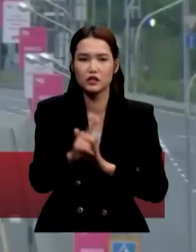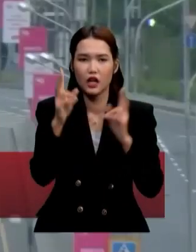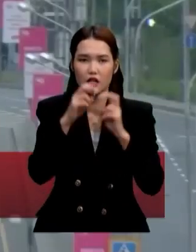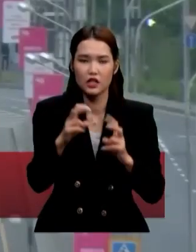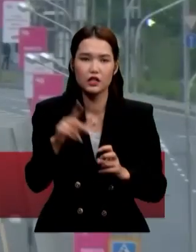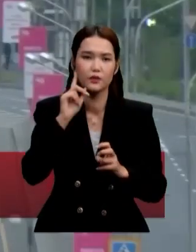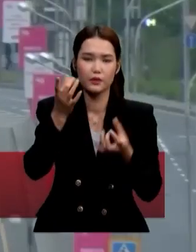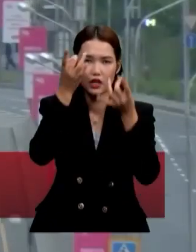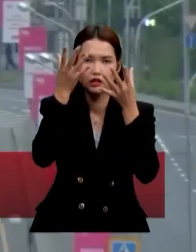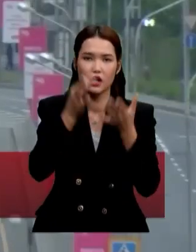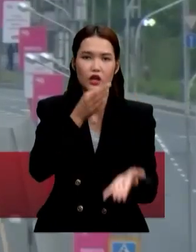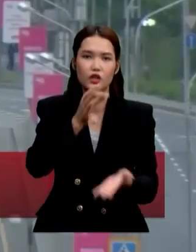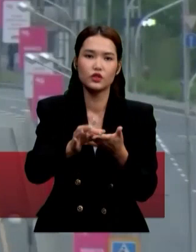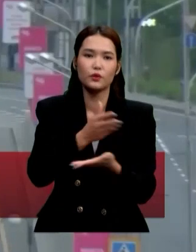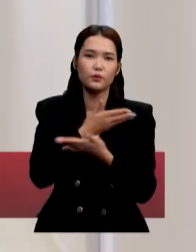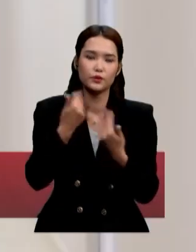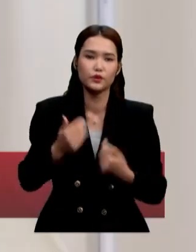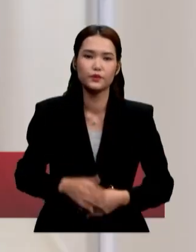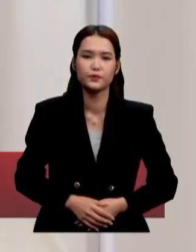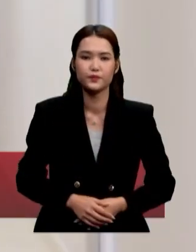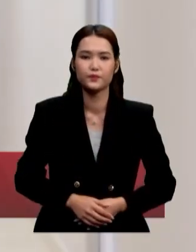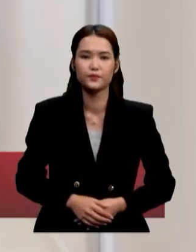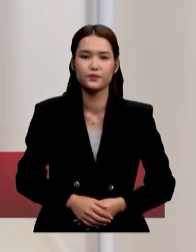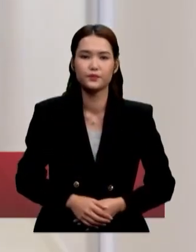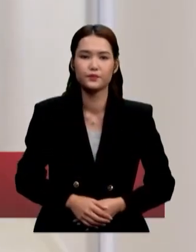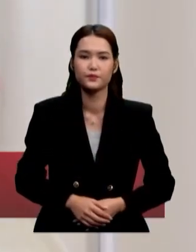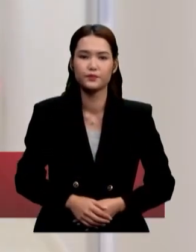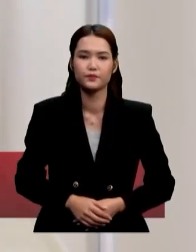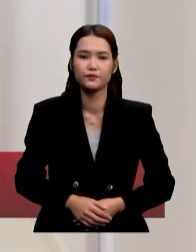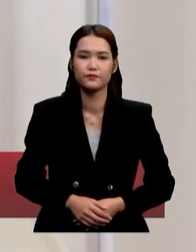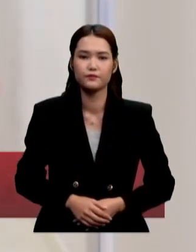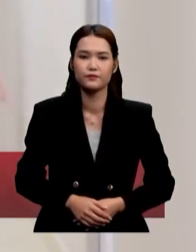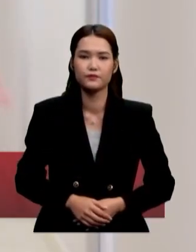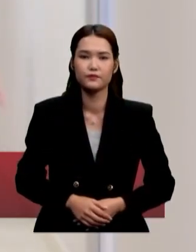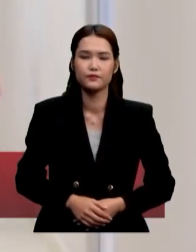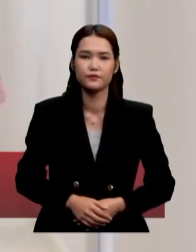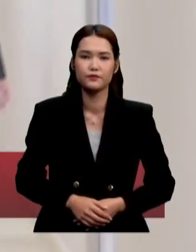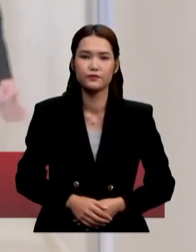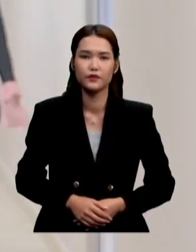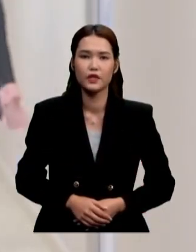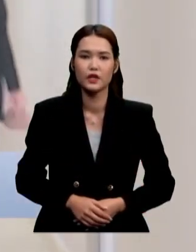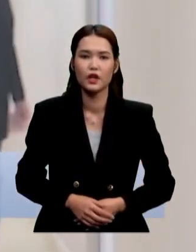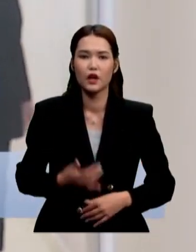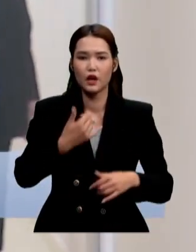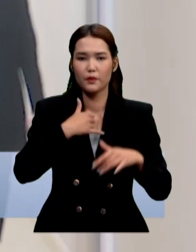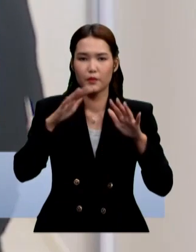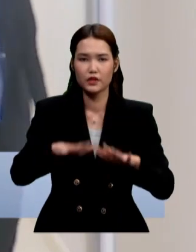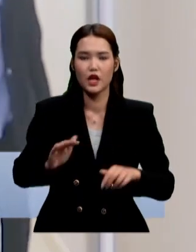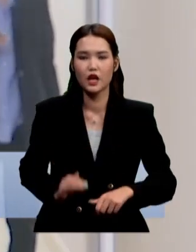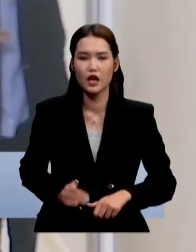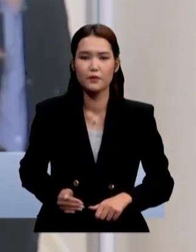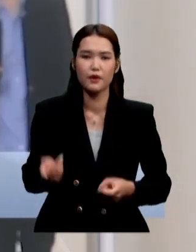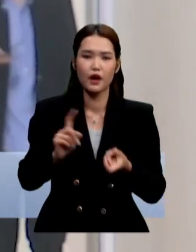әзірге нақты жауап бермей жатқан көрінеді. К нам 4 раза обратились граждане. Бізге АДМФ компаниясына